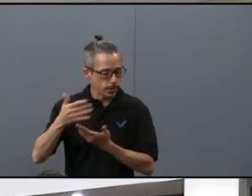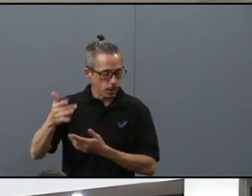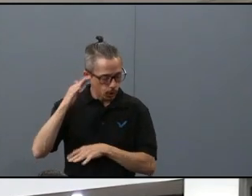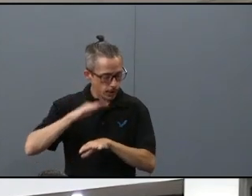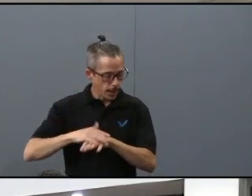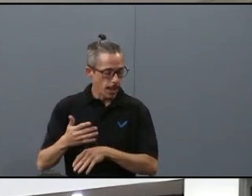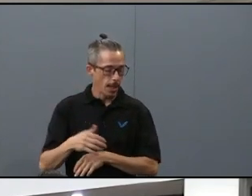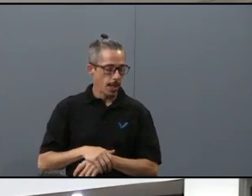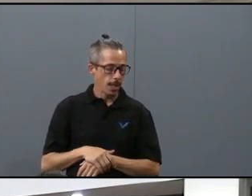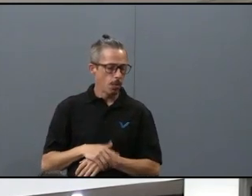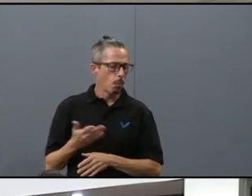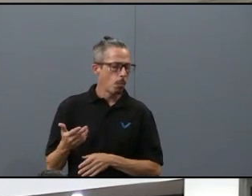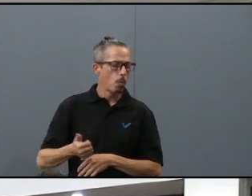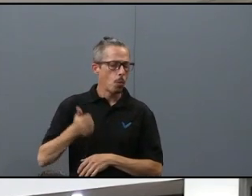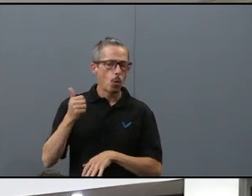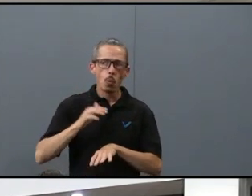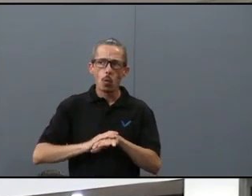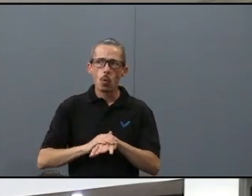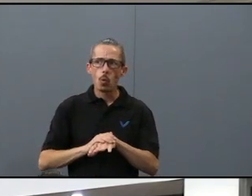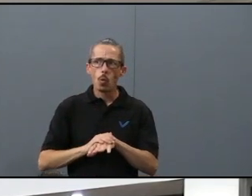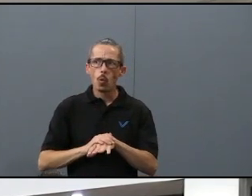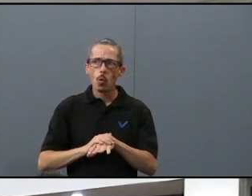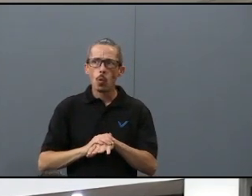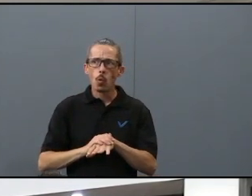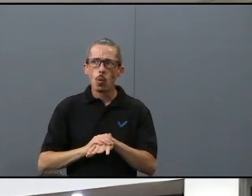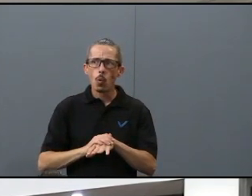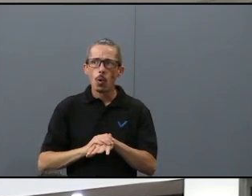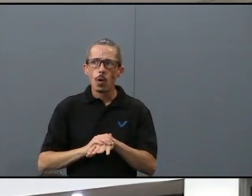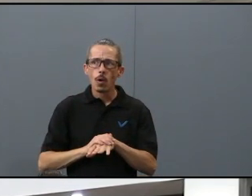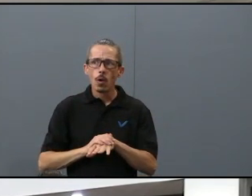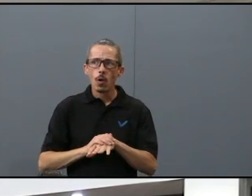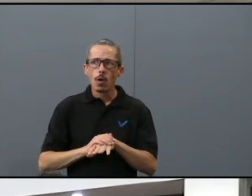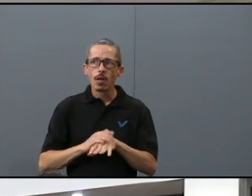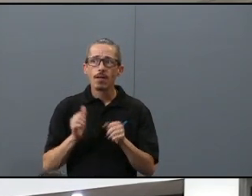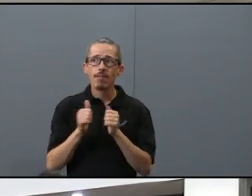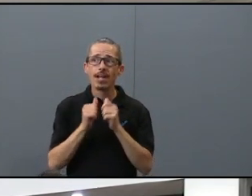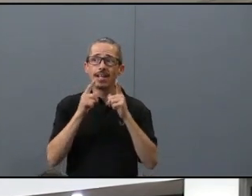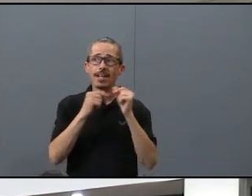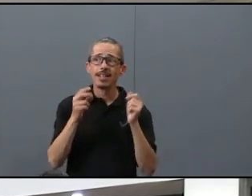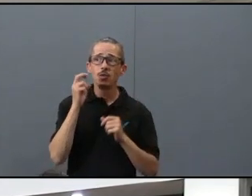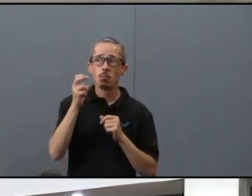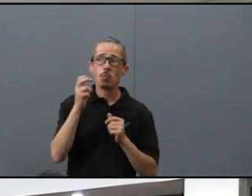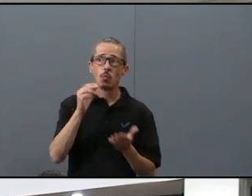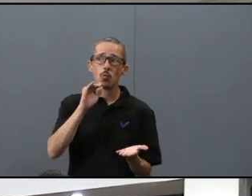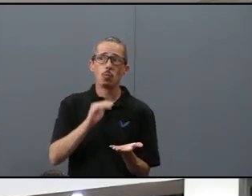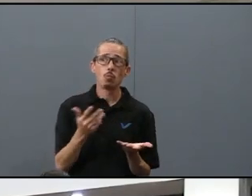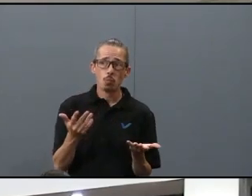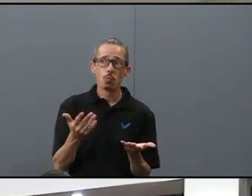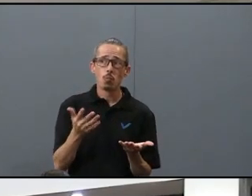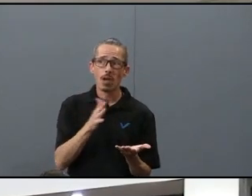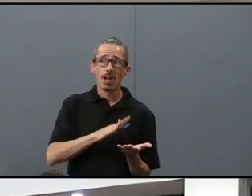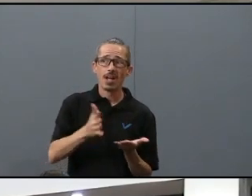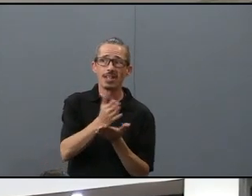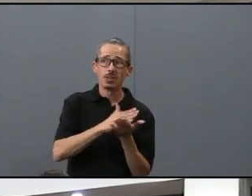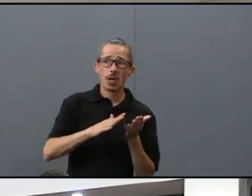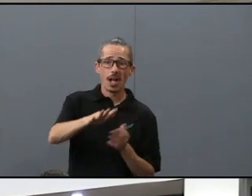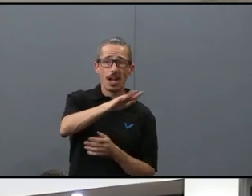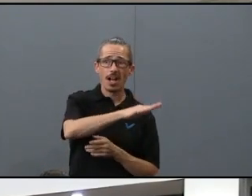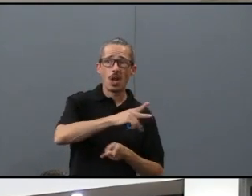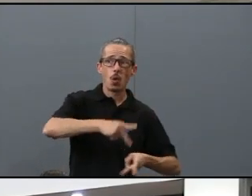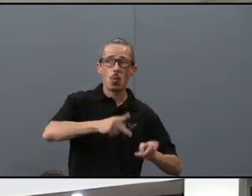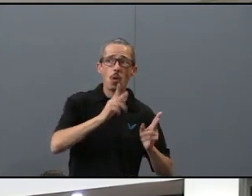ceours mais si vous voulez sauver c'est avec du Taxibus parce qu'on est on est dans une section nous